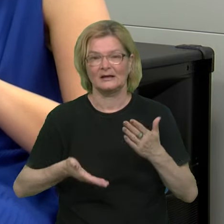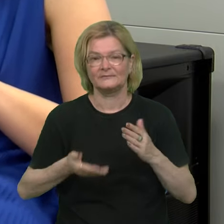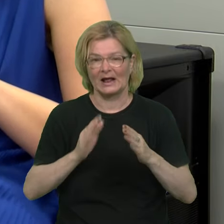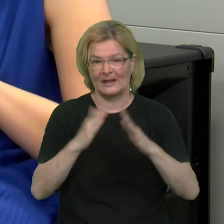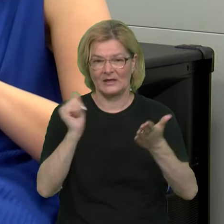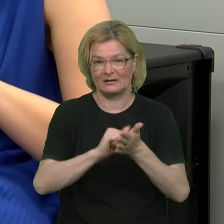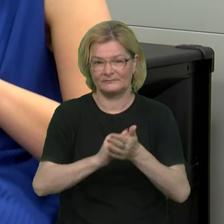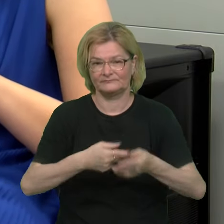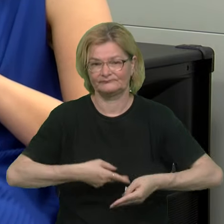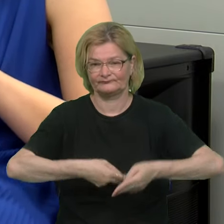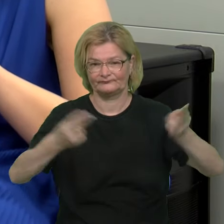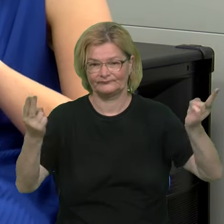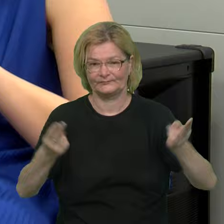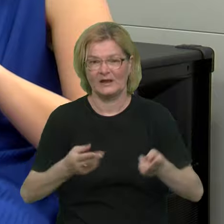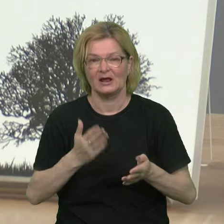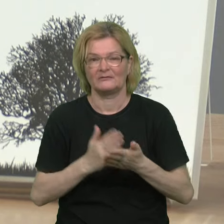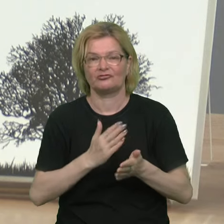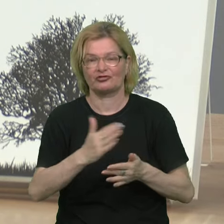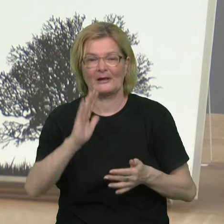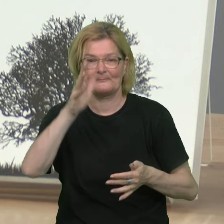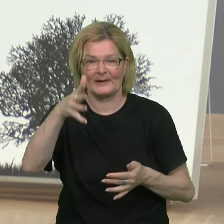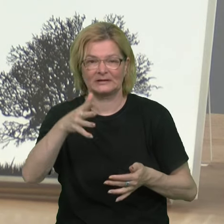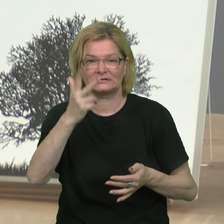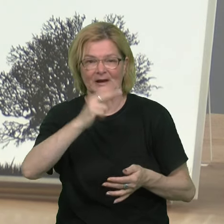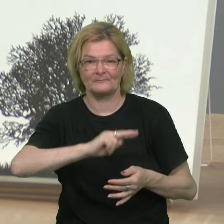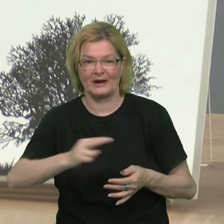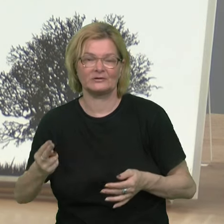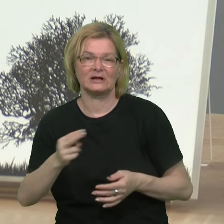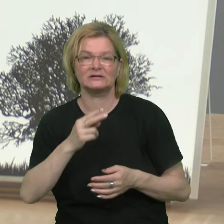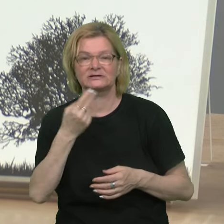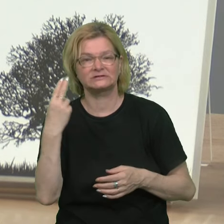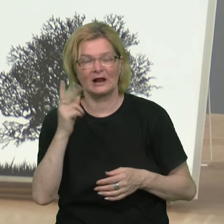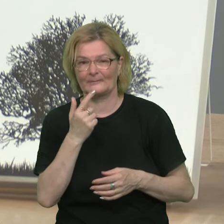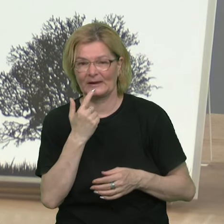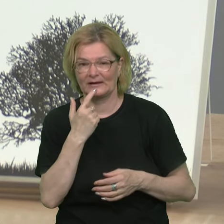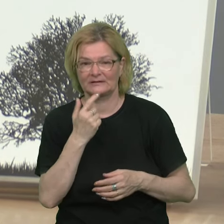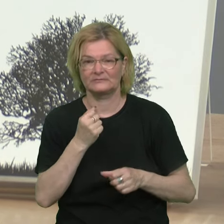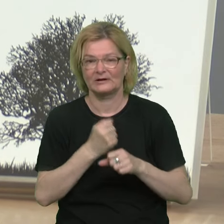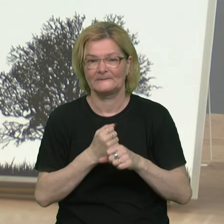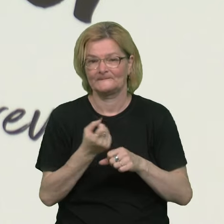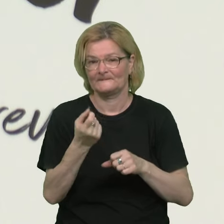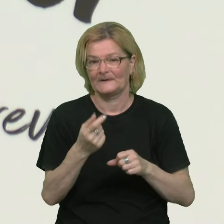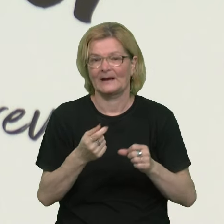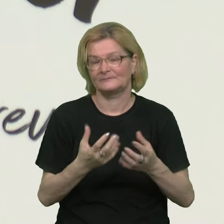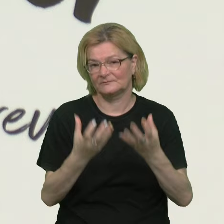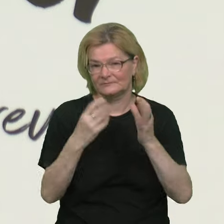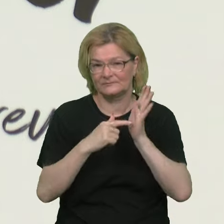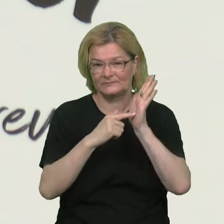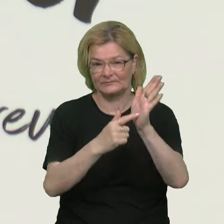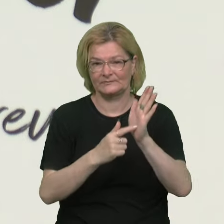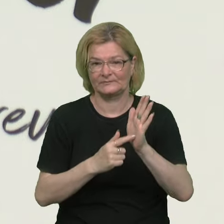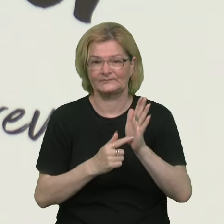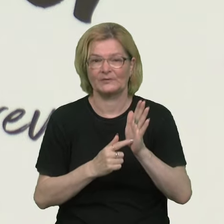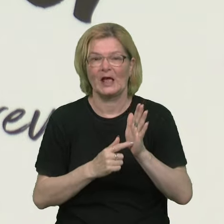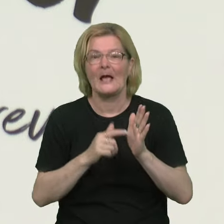točno godinu dana je izišla iz tiska, već je objavljeno 5. izdanje, 3 prijevoda na strane jezike, radi se uskoro